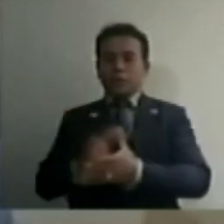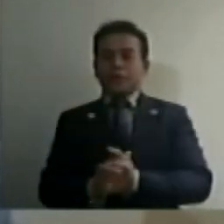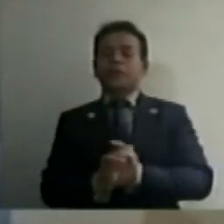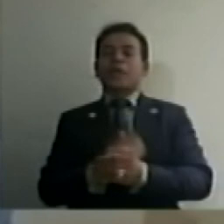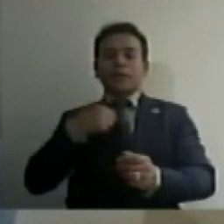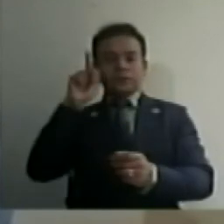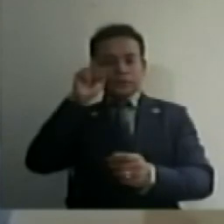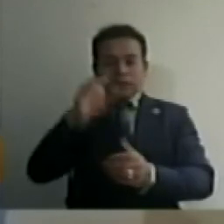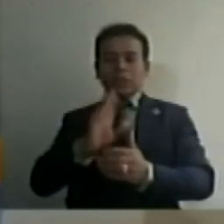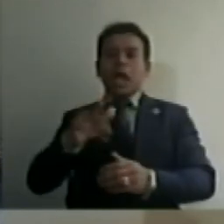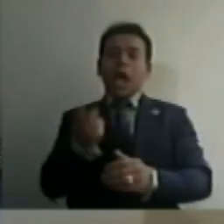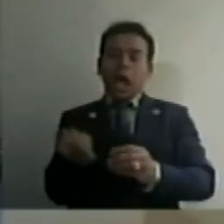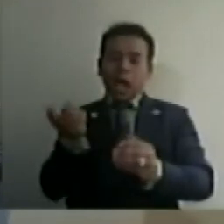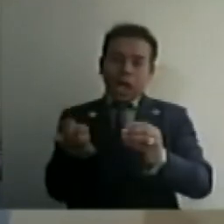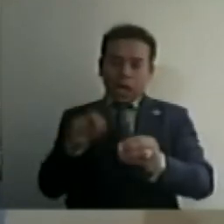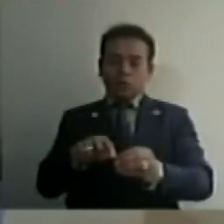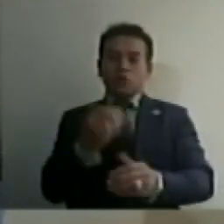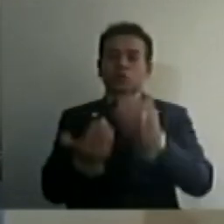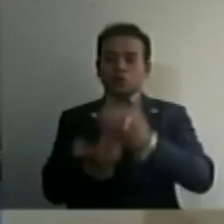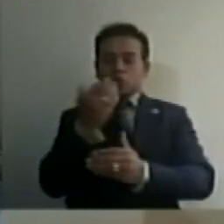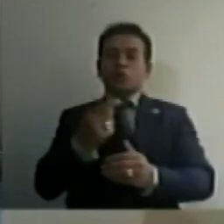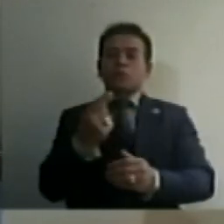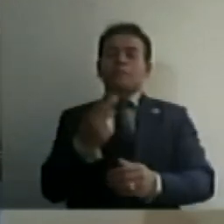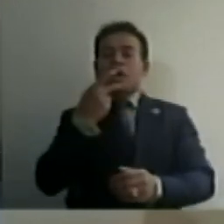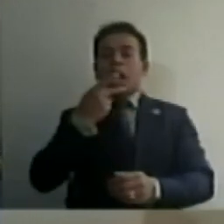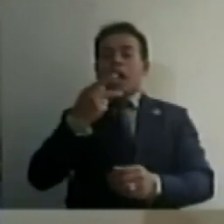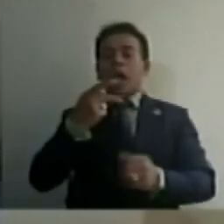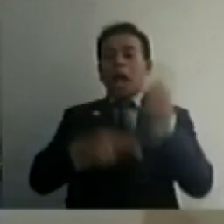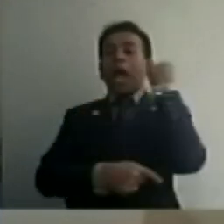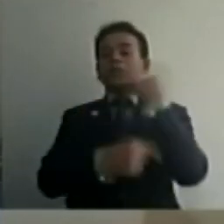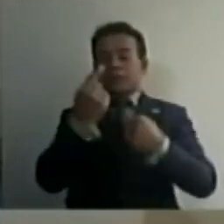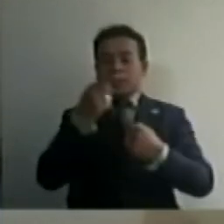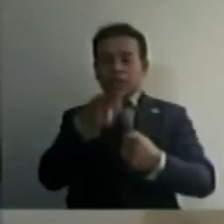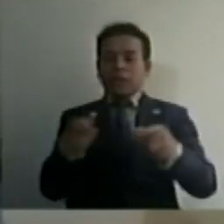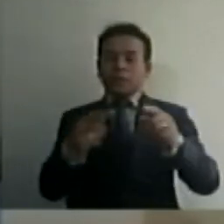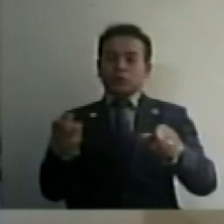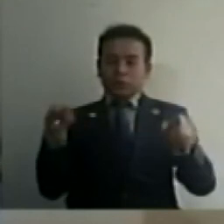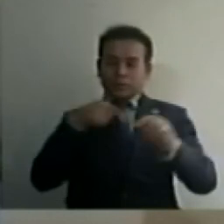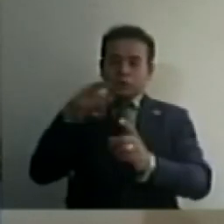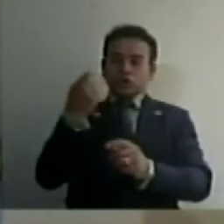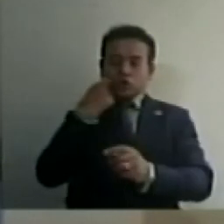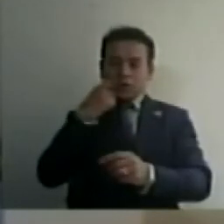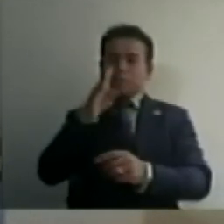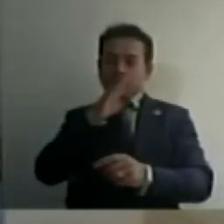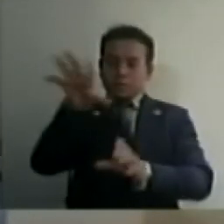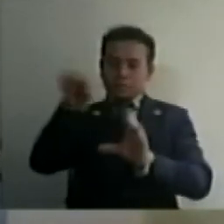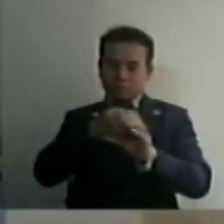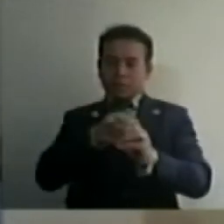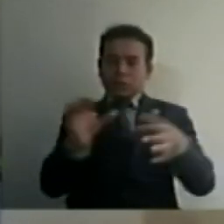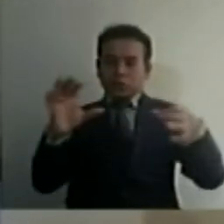হাসপাতাল আমরা পাশাপাশি আমরা নিচ্ছি, যার মধ্যে বঙ্গবন্ধু মেডিকেল বিশ্ববিদ্যালয়েরও